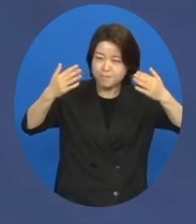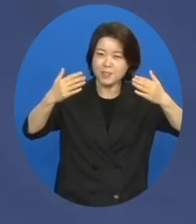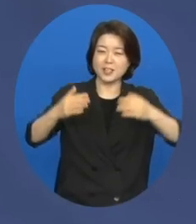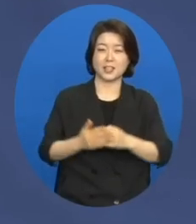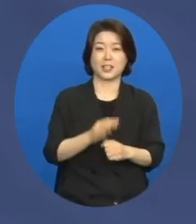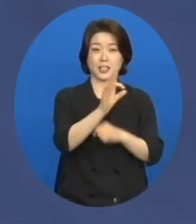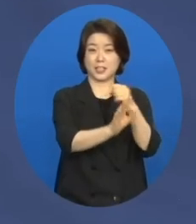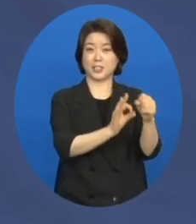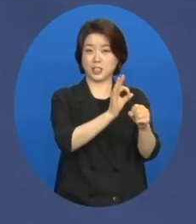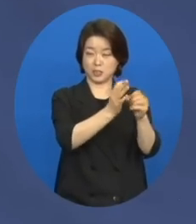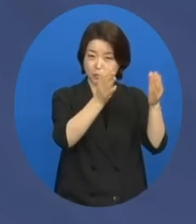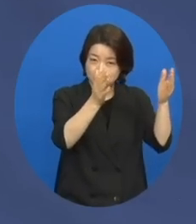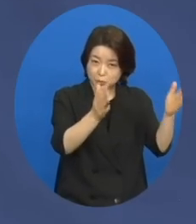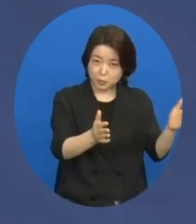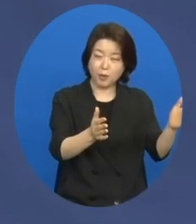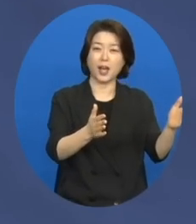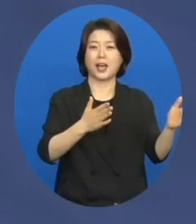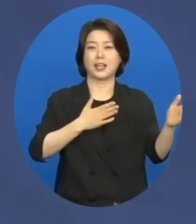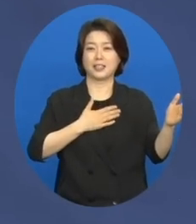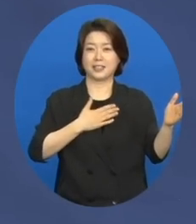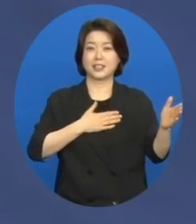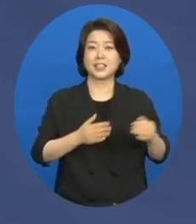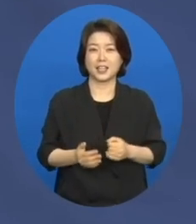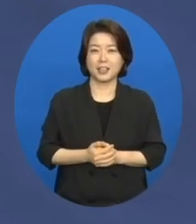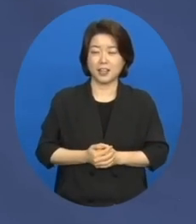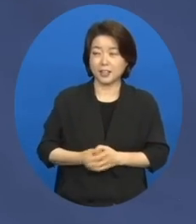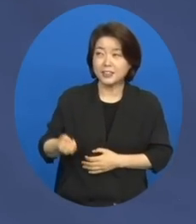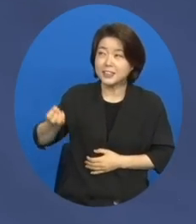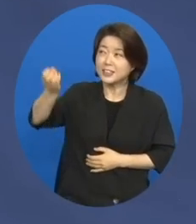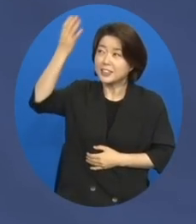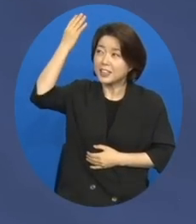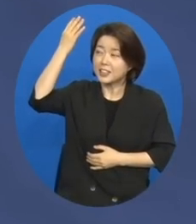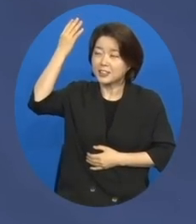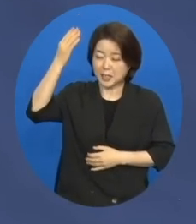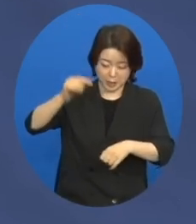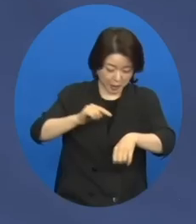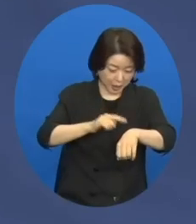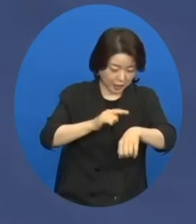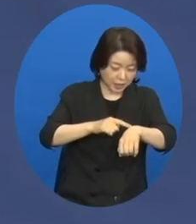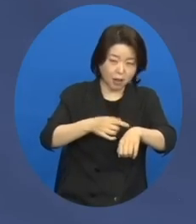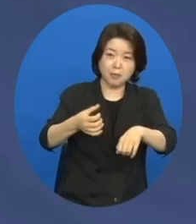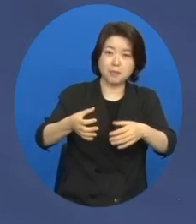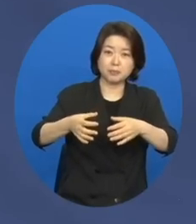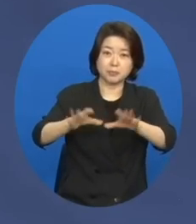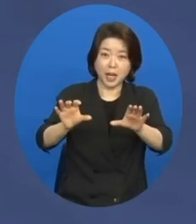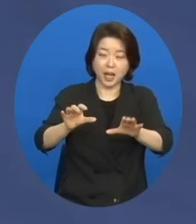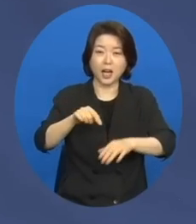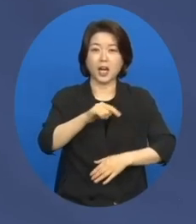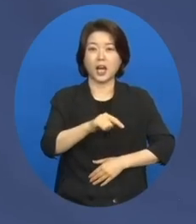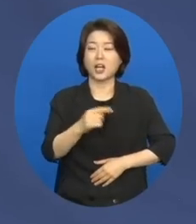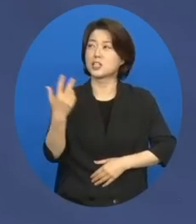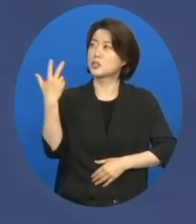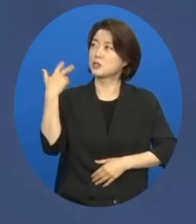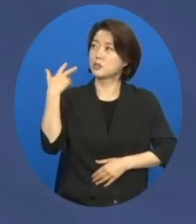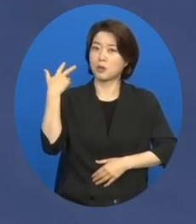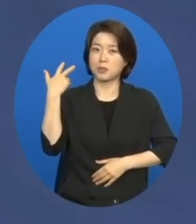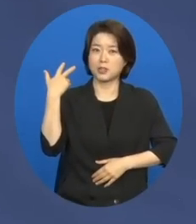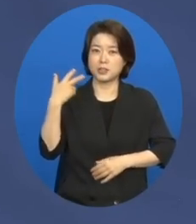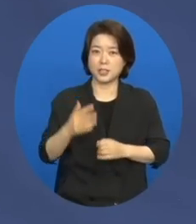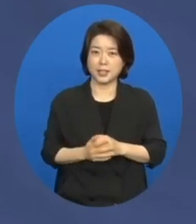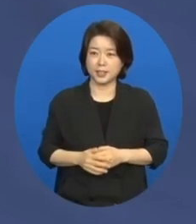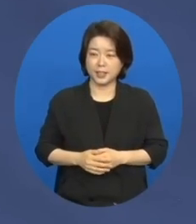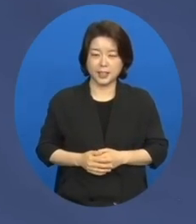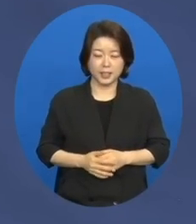10년 동안을 이렇게 잊어버리고 있던 고장난 시계를 이번 주에, 지난주에